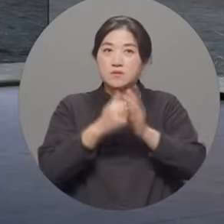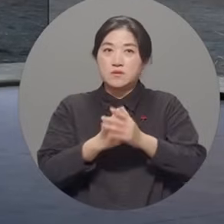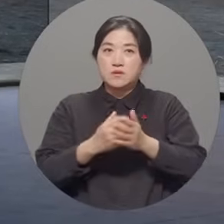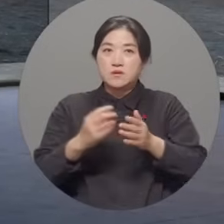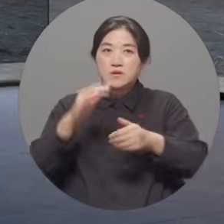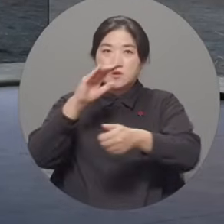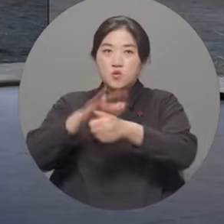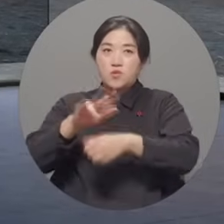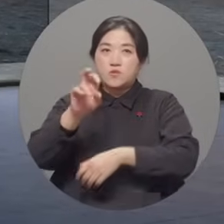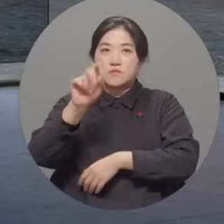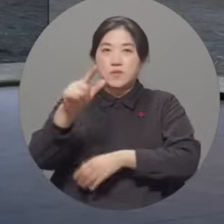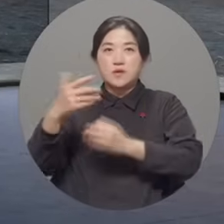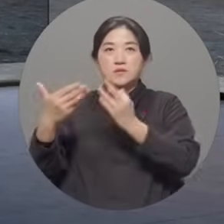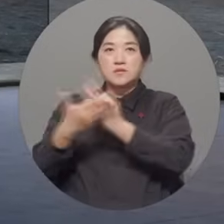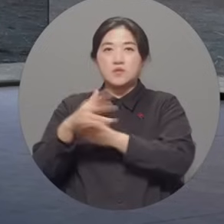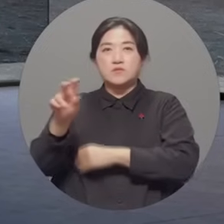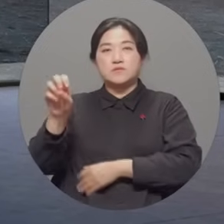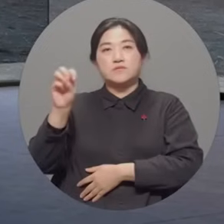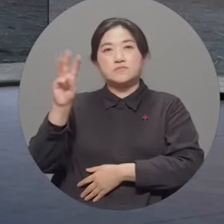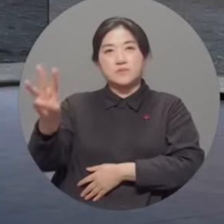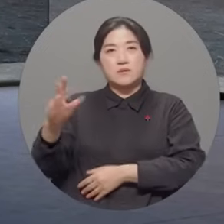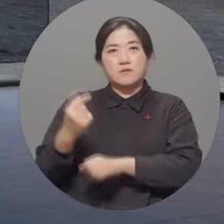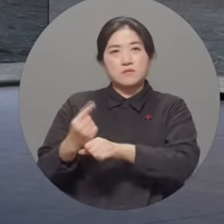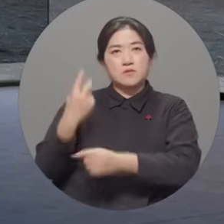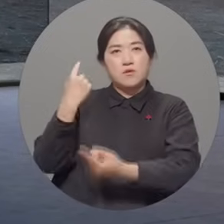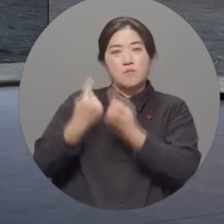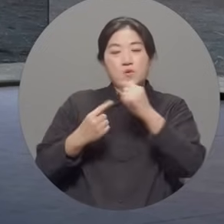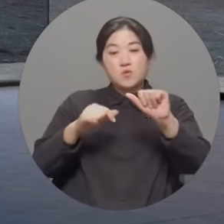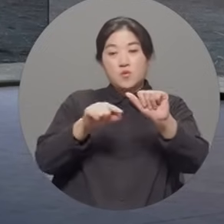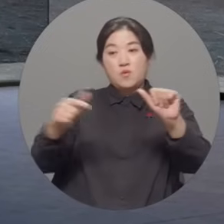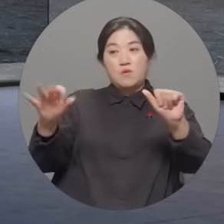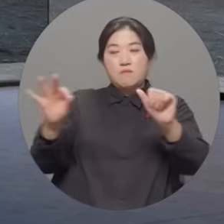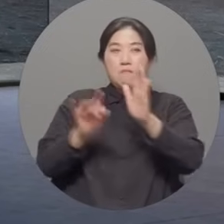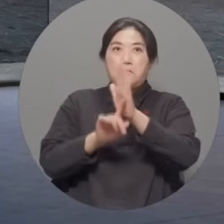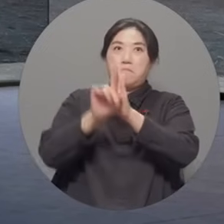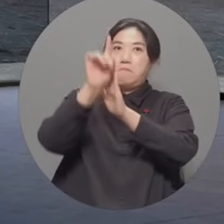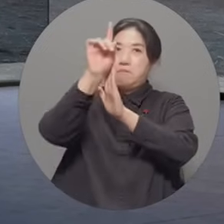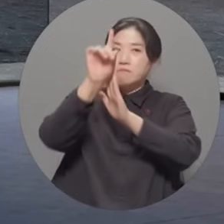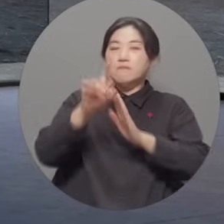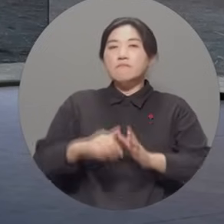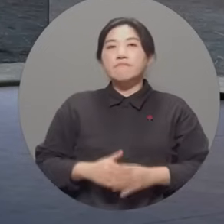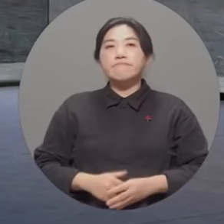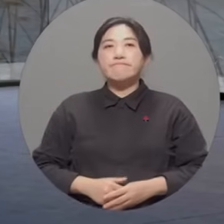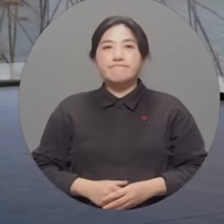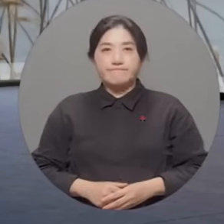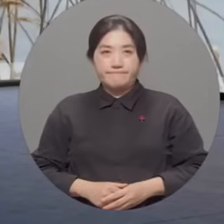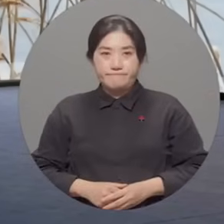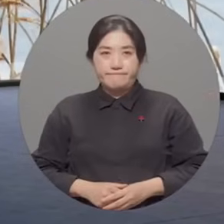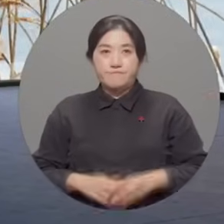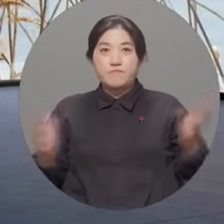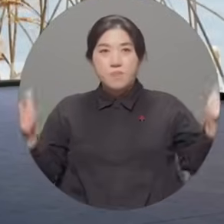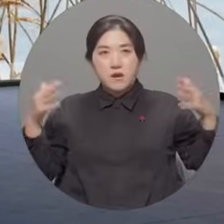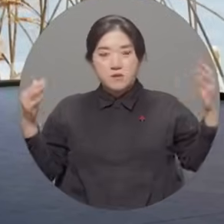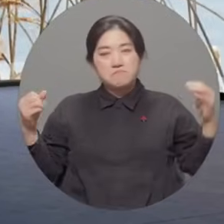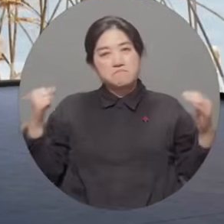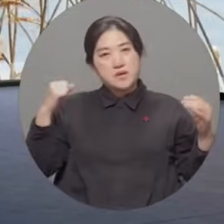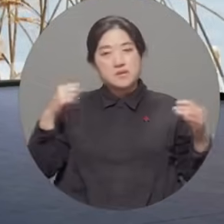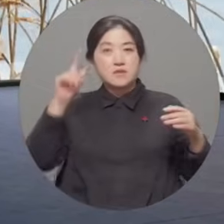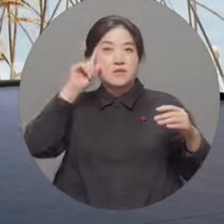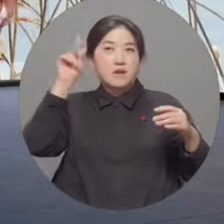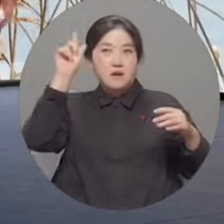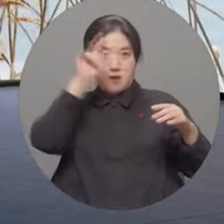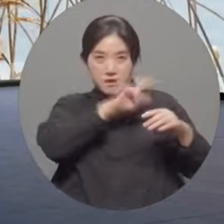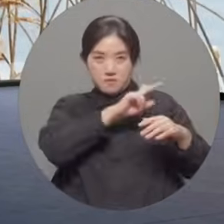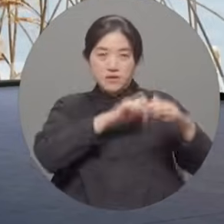경주 21도, 제주 23도로 예년 수준은 5도에서 10도가량이나 크게 웃돌겠습니다. 이 바람도 강해서 내일